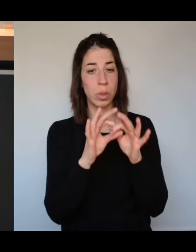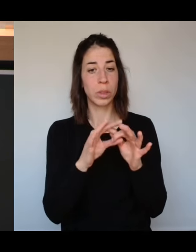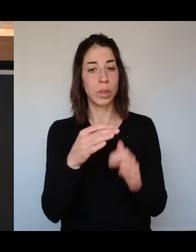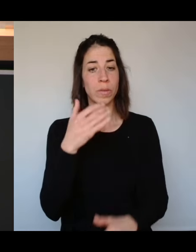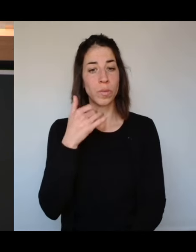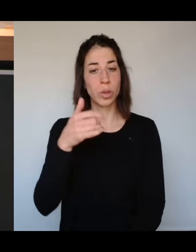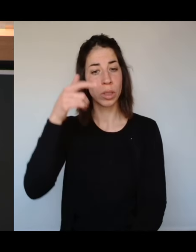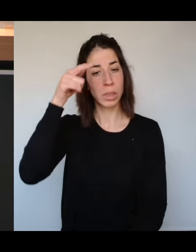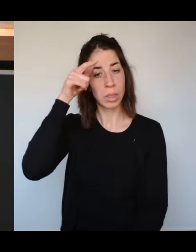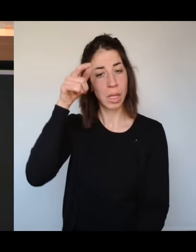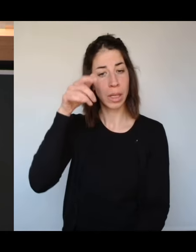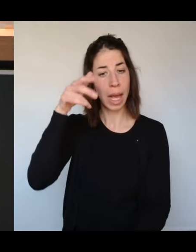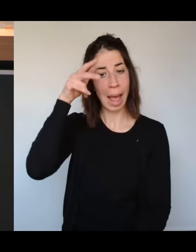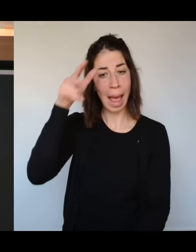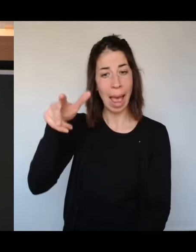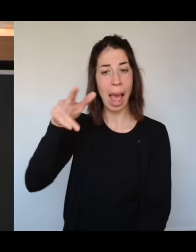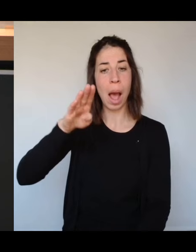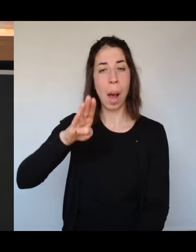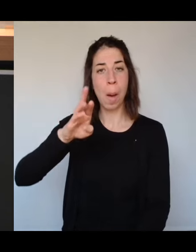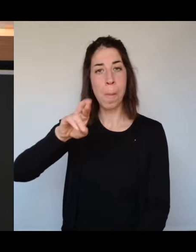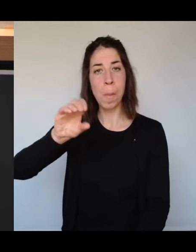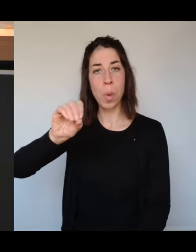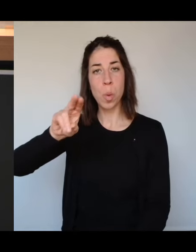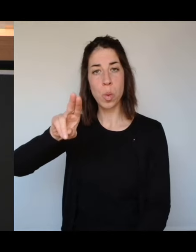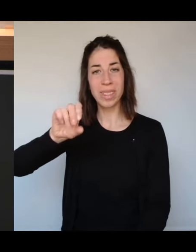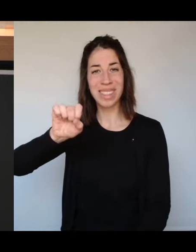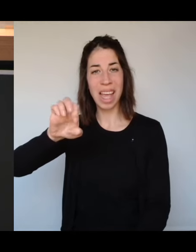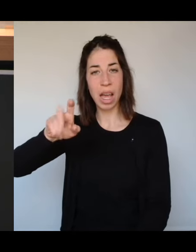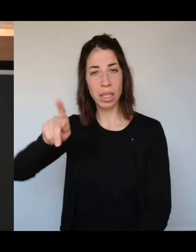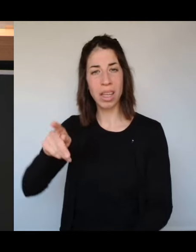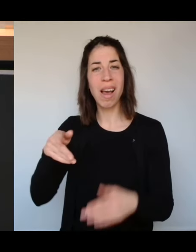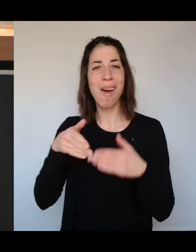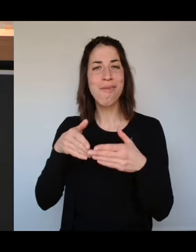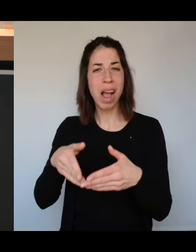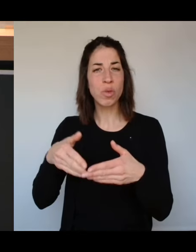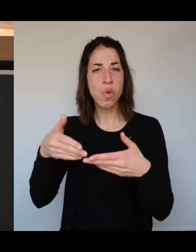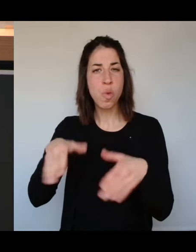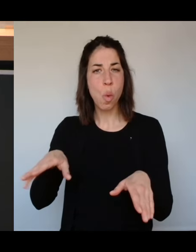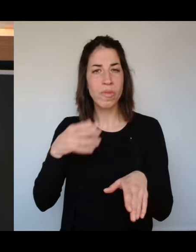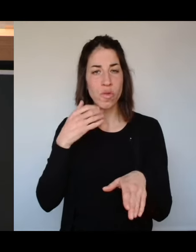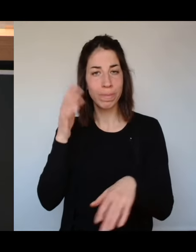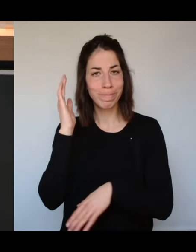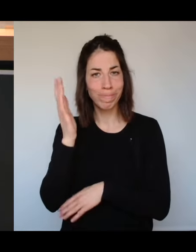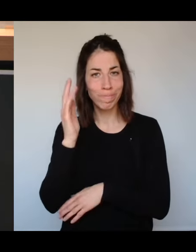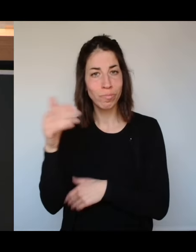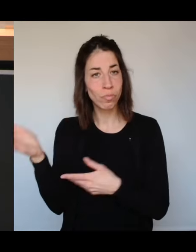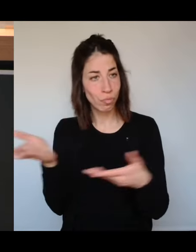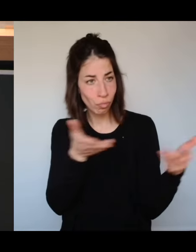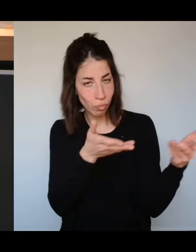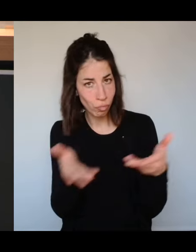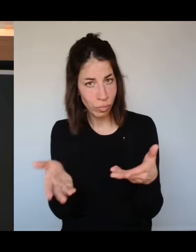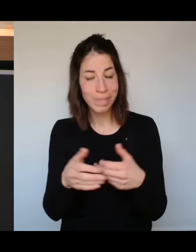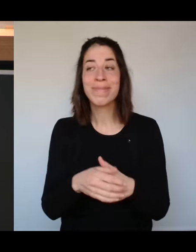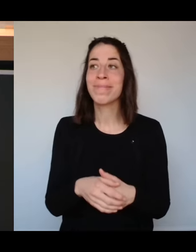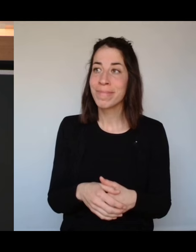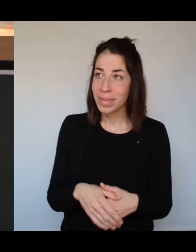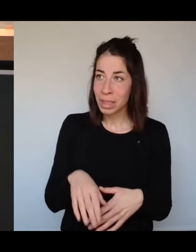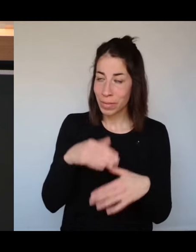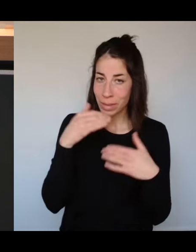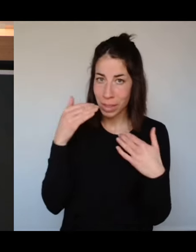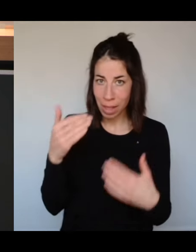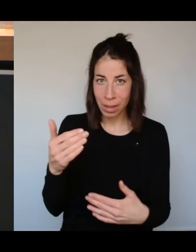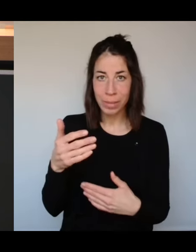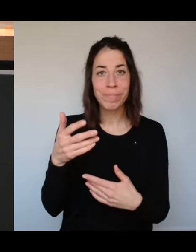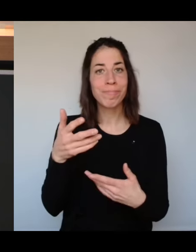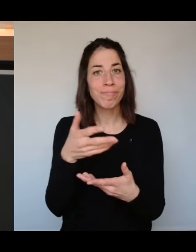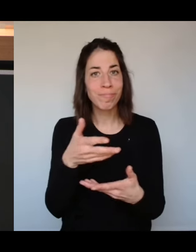des Fraktionslosen sitzt und kein Trikot trägt, dann hat man eine andere Perspektive auf die Diskussionen